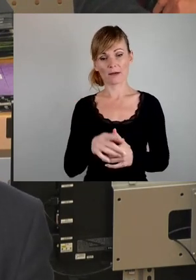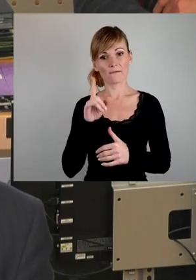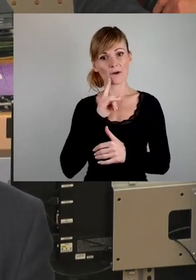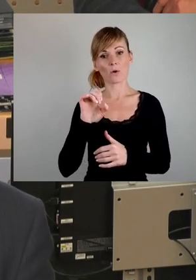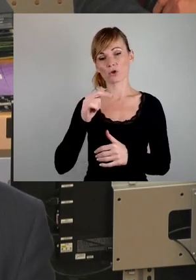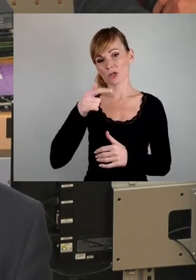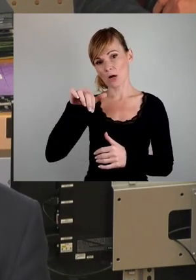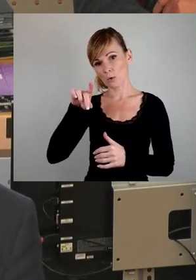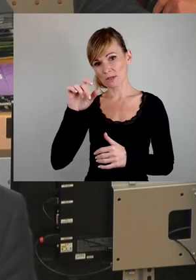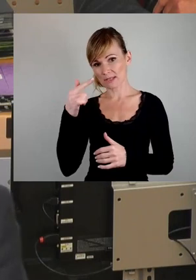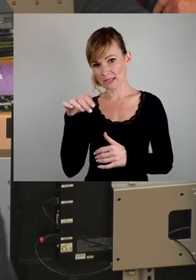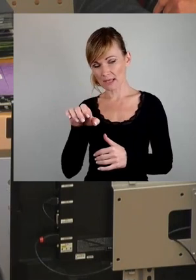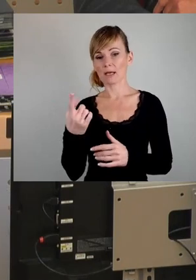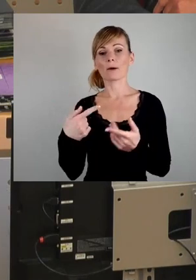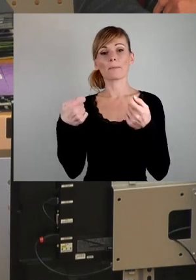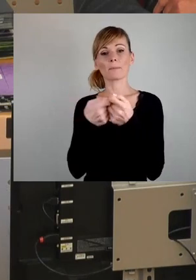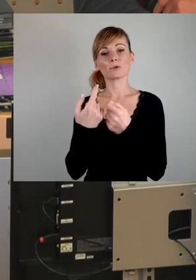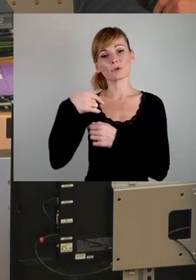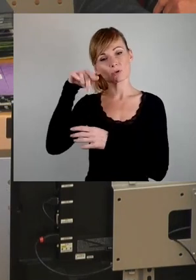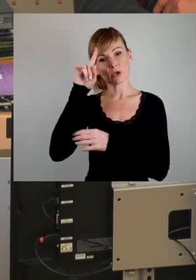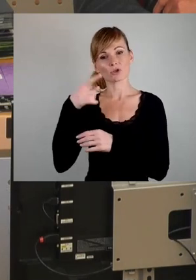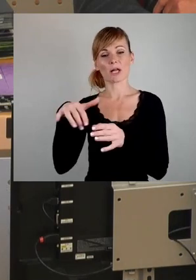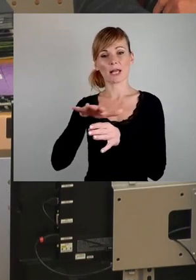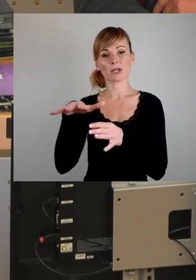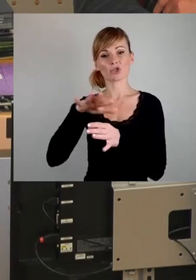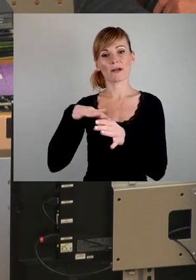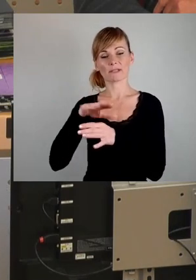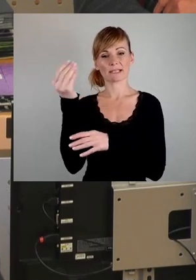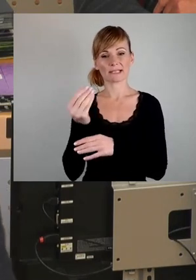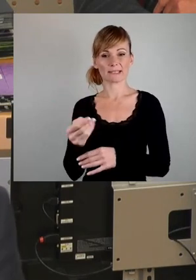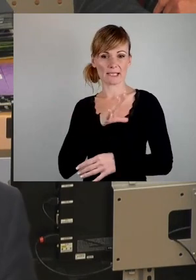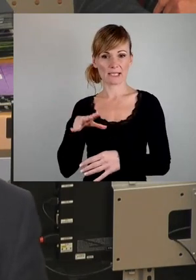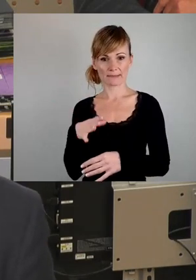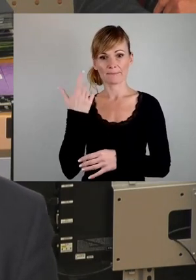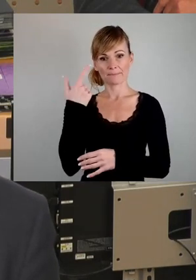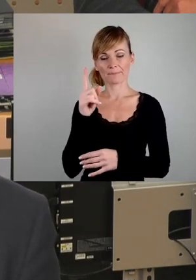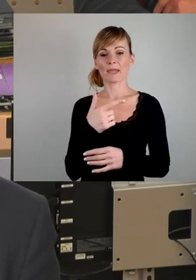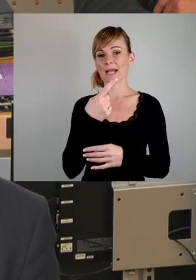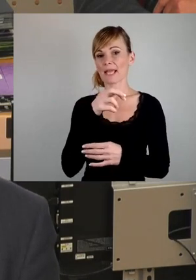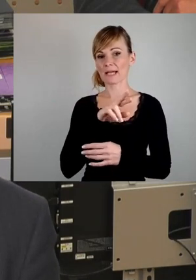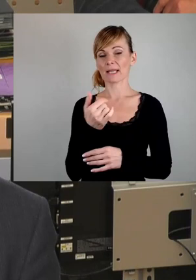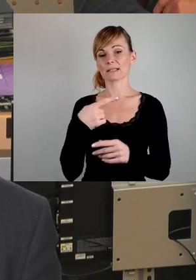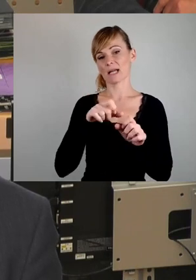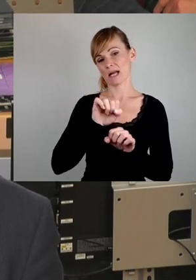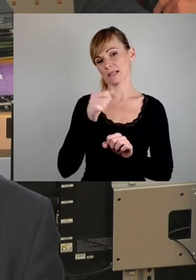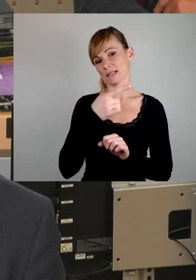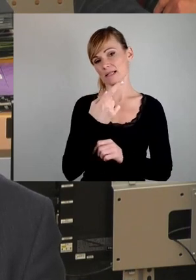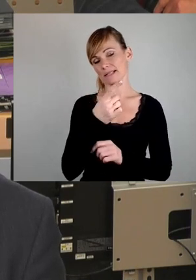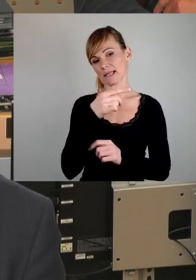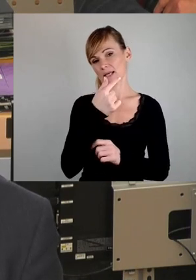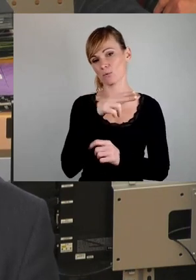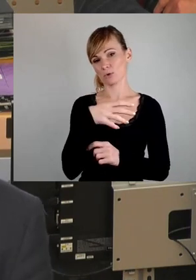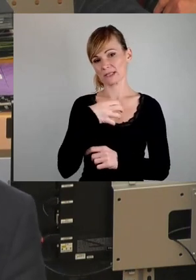vom Bund Deutscher Landschaftsarchitekten in Sachsen, Herrn Gerken, Kanzler der TU Dresden, Herrn Wehle, Präsident des